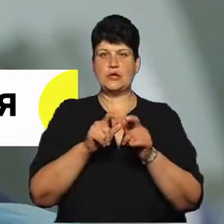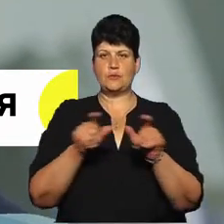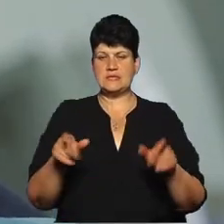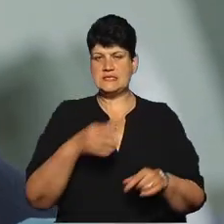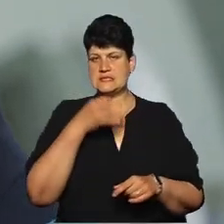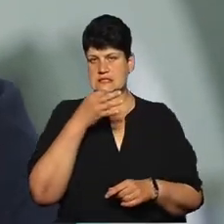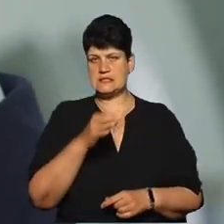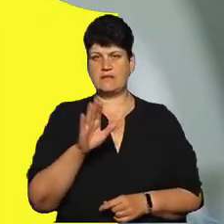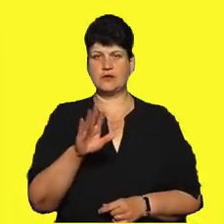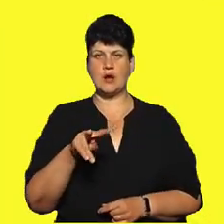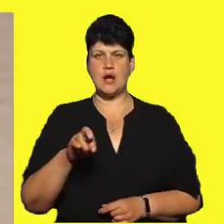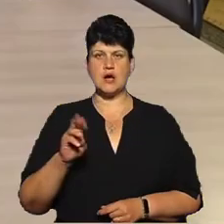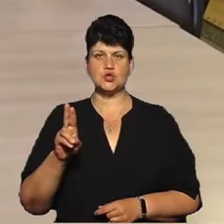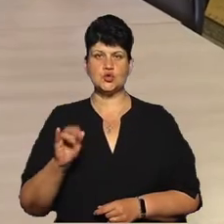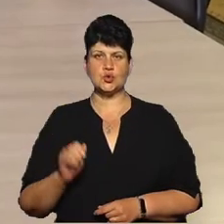Ляшко.